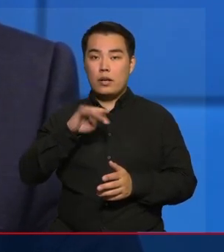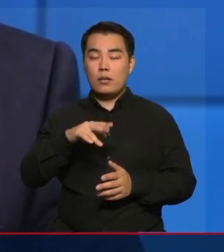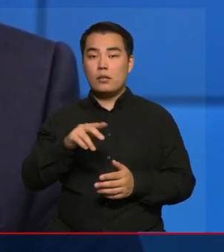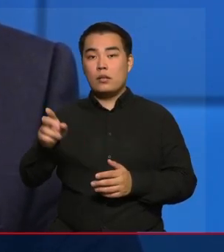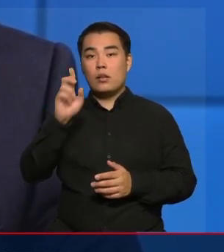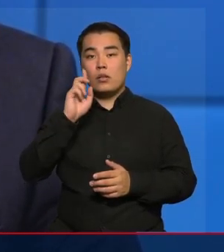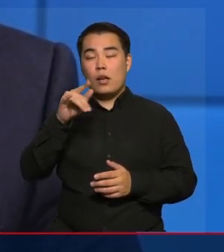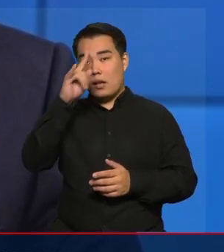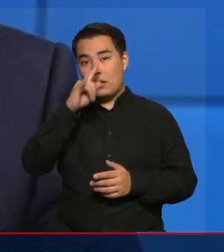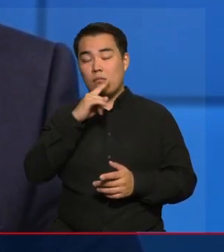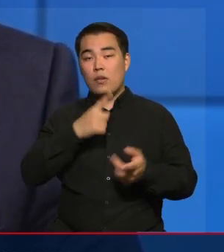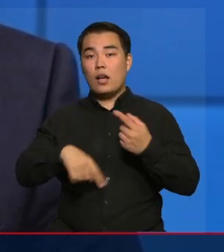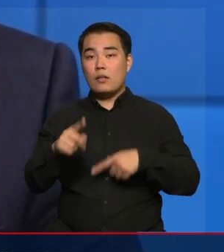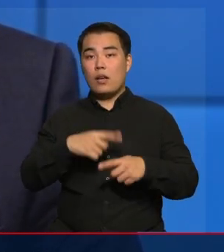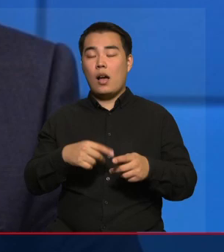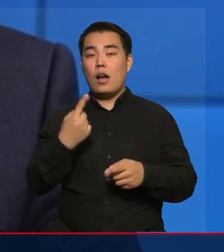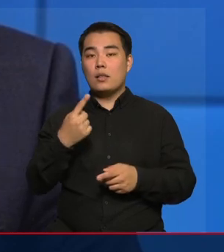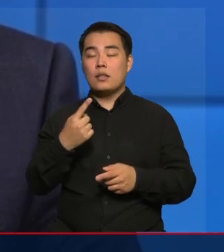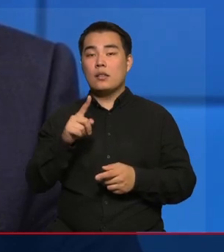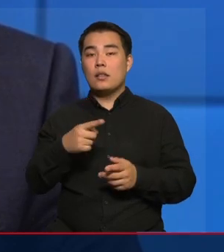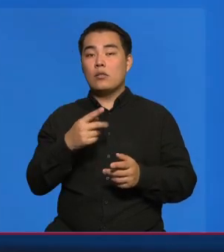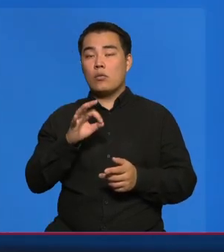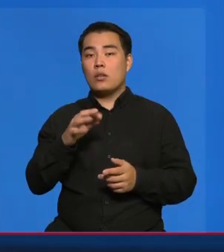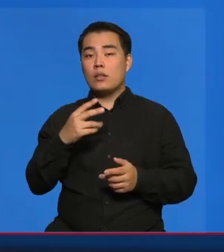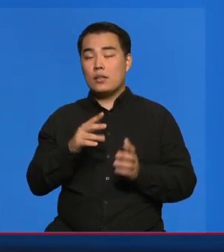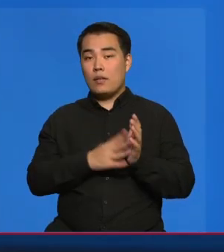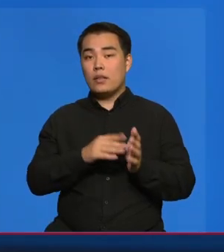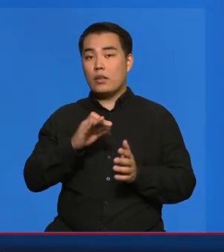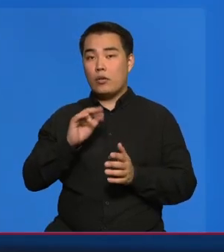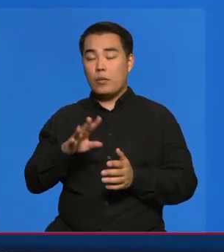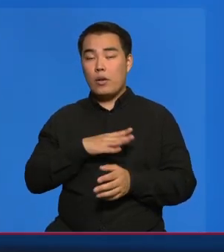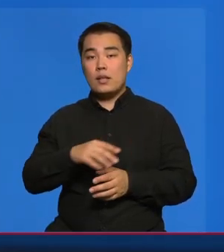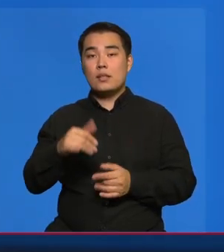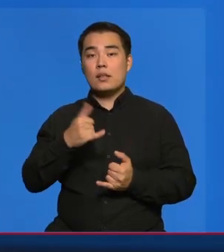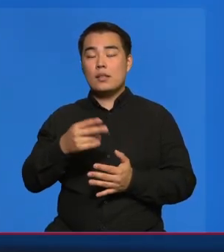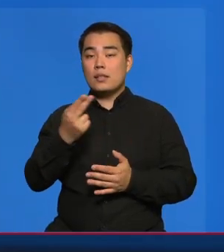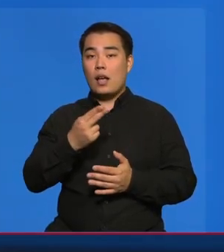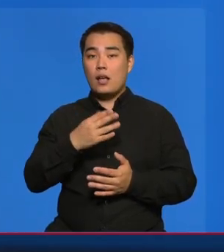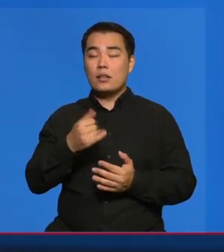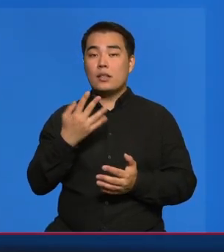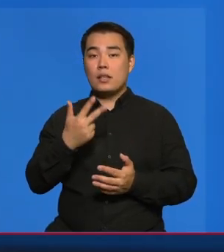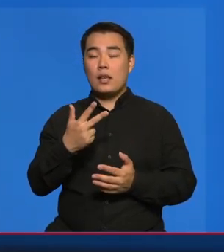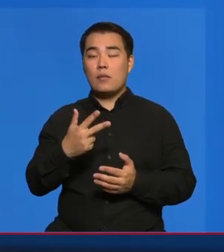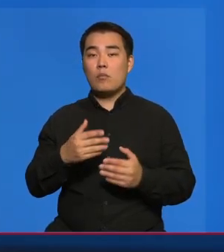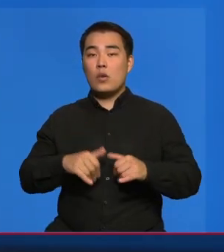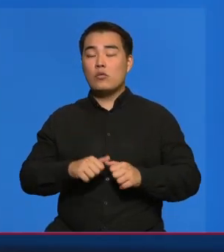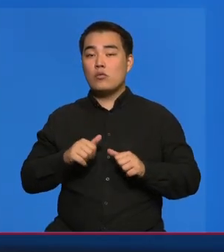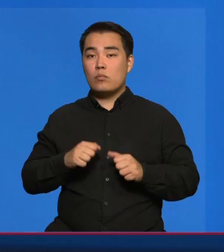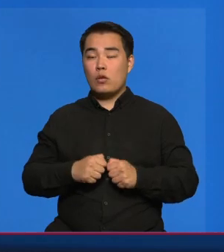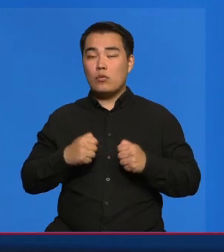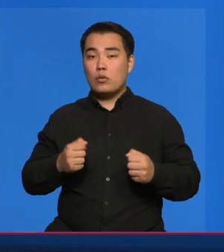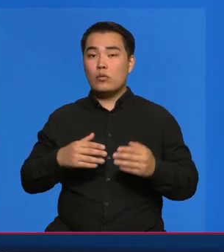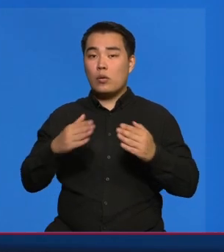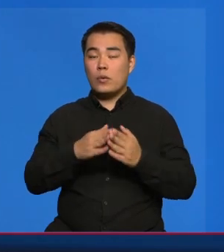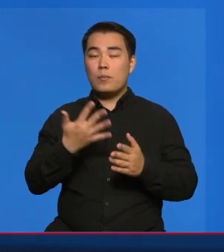возвращено 1,09 триллион тенге в столице три особняка стоимостью 5 млрд